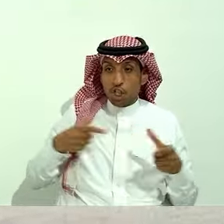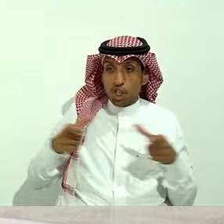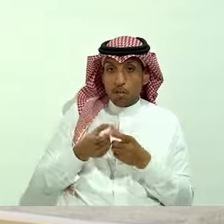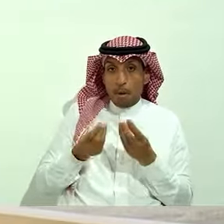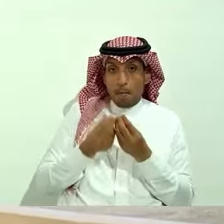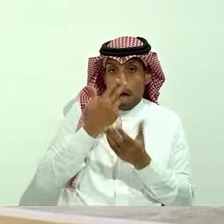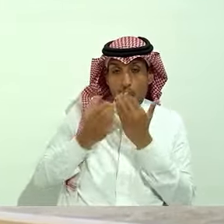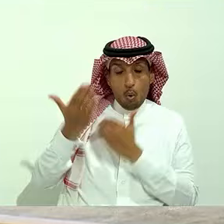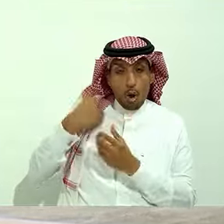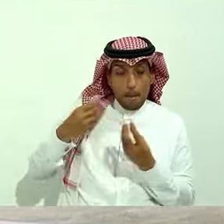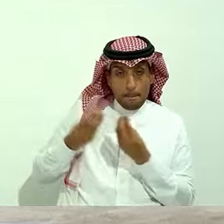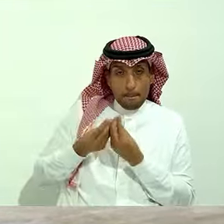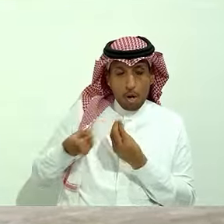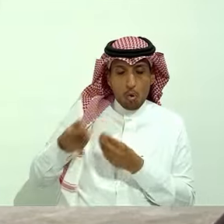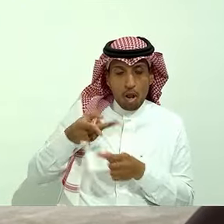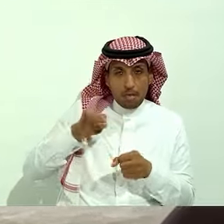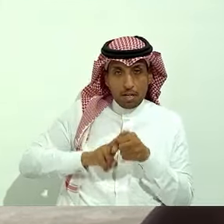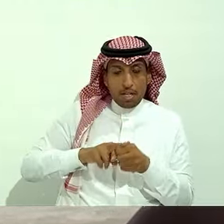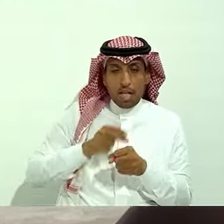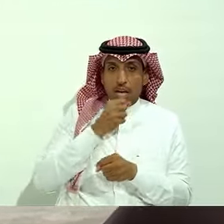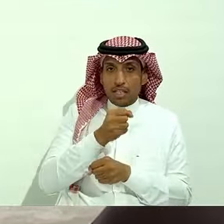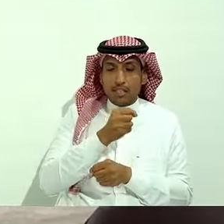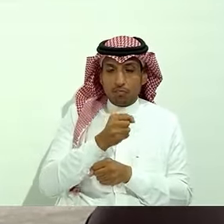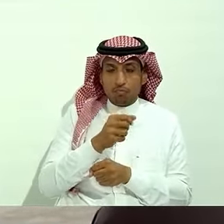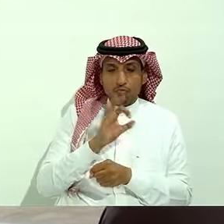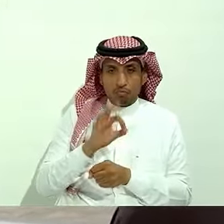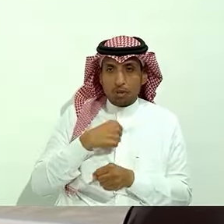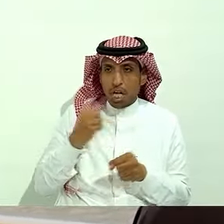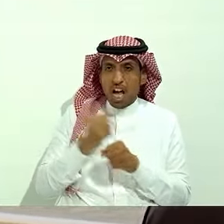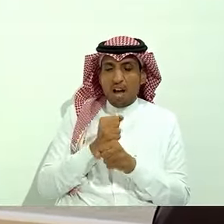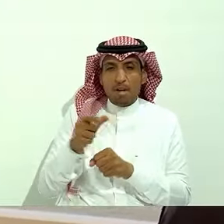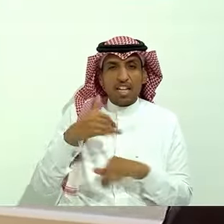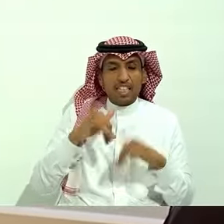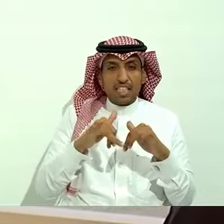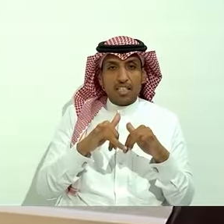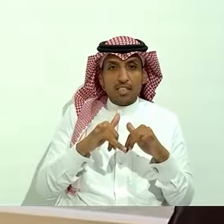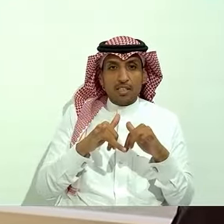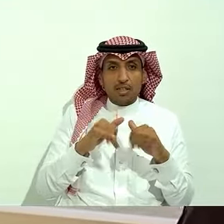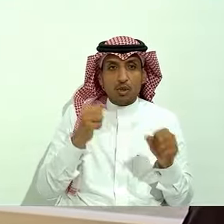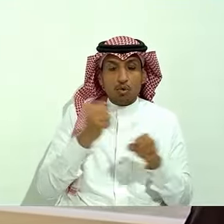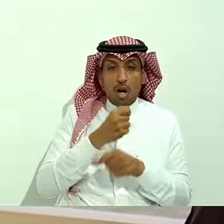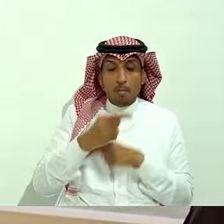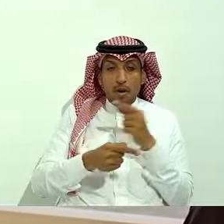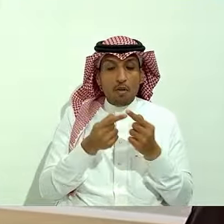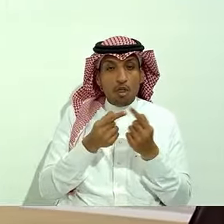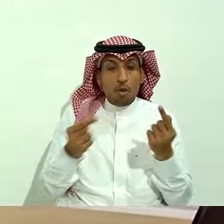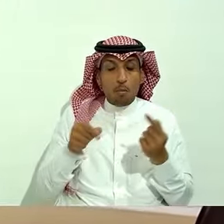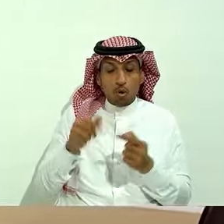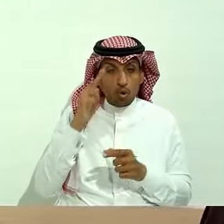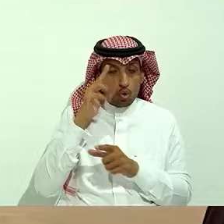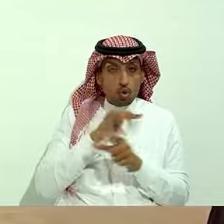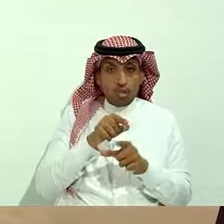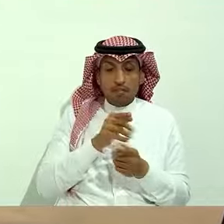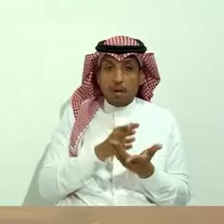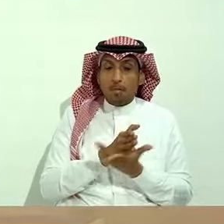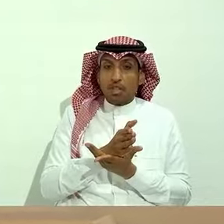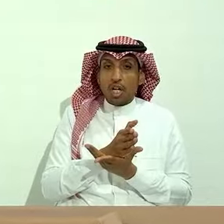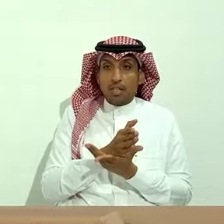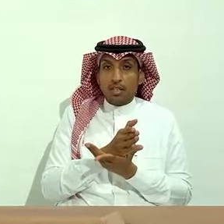قبل، وتشرفت أن أقدمها مرة، وأحب جدا ما تعمل عليه، وهي أعتقد أحد رموزنا في المملكة العربية السعودية في هذا المجال